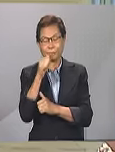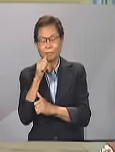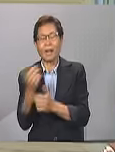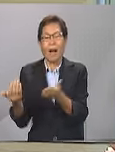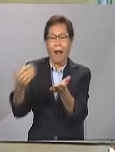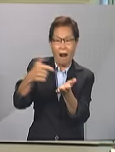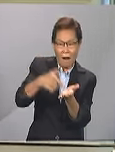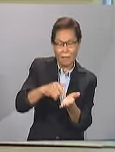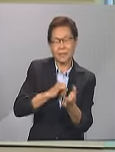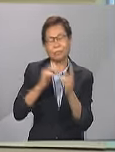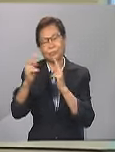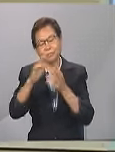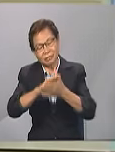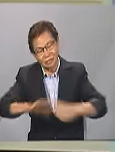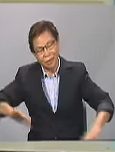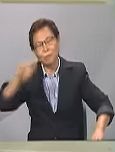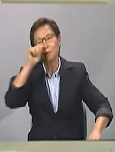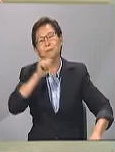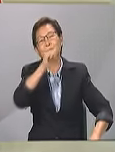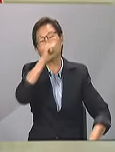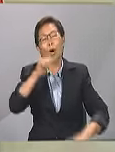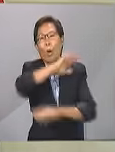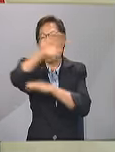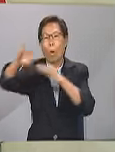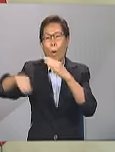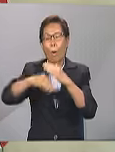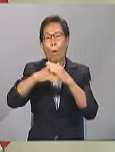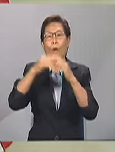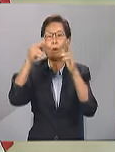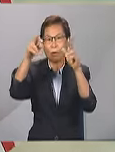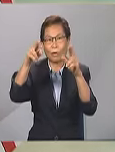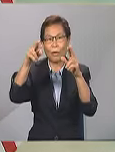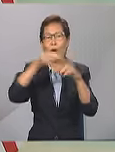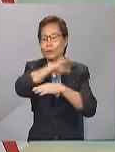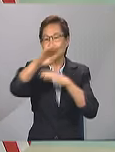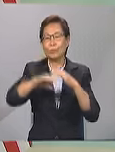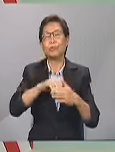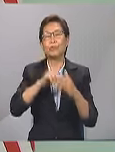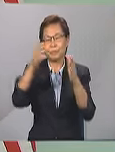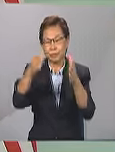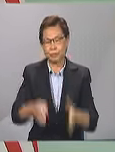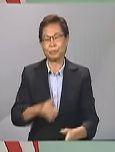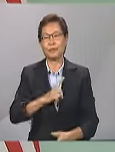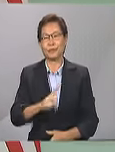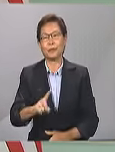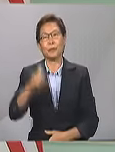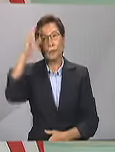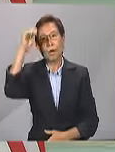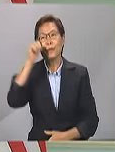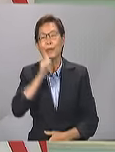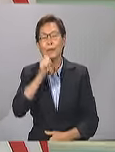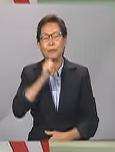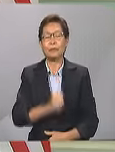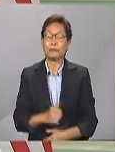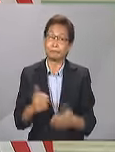ingin mengucapkan selamat berpuasa kepada seluruh muslimin dan muslimat walaupun